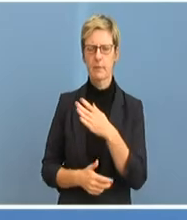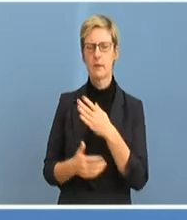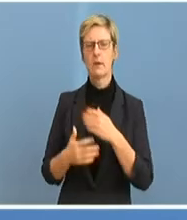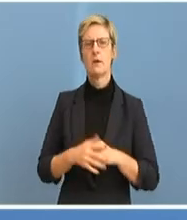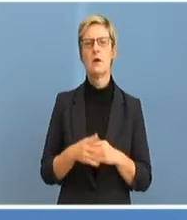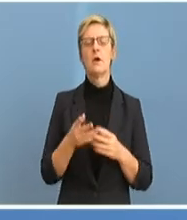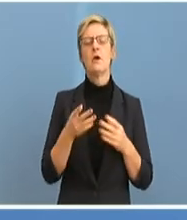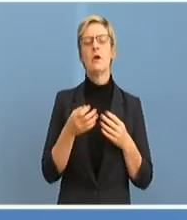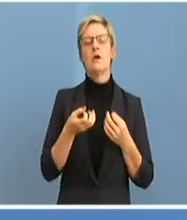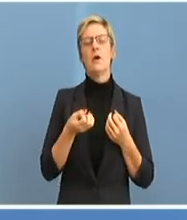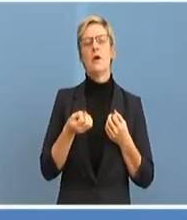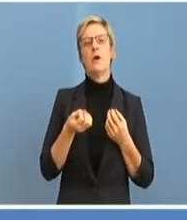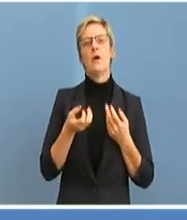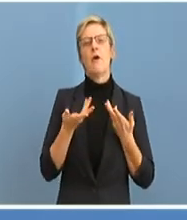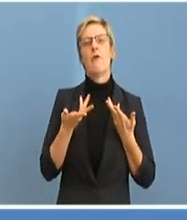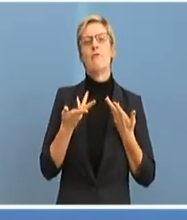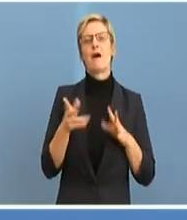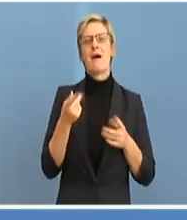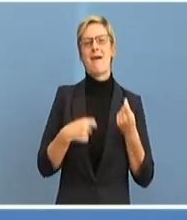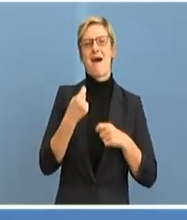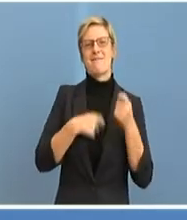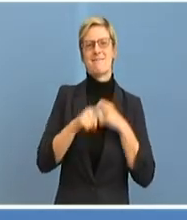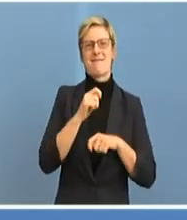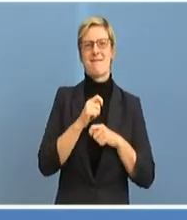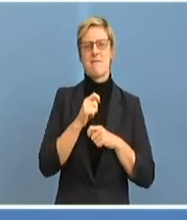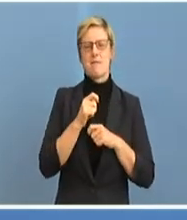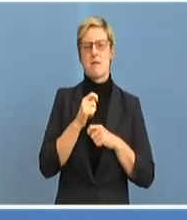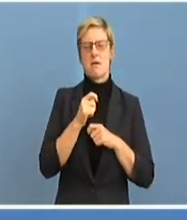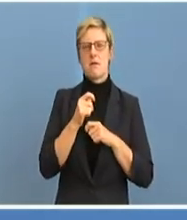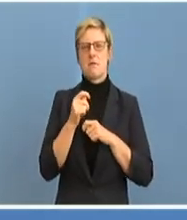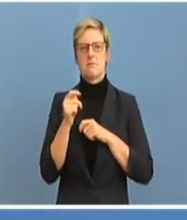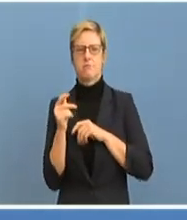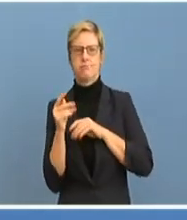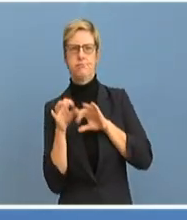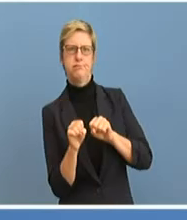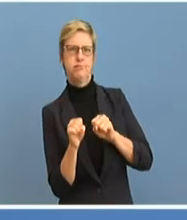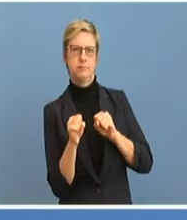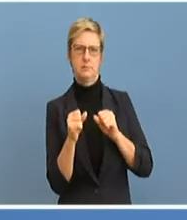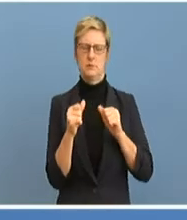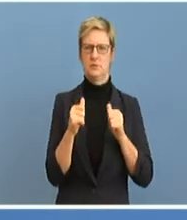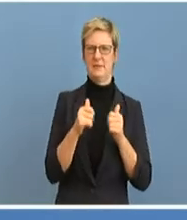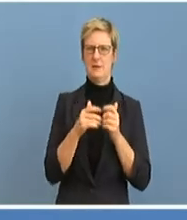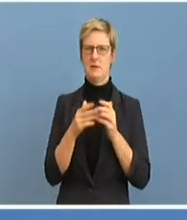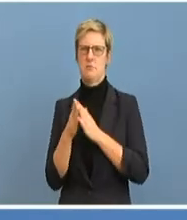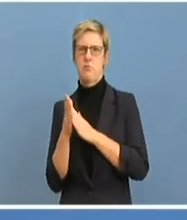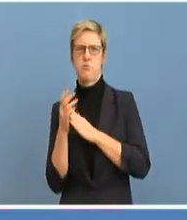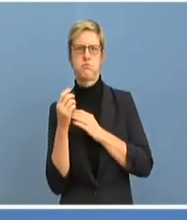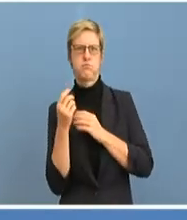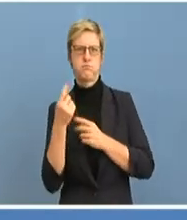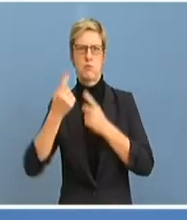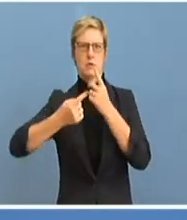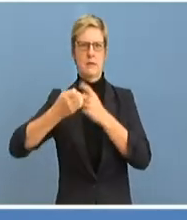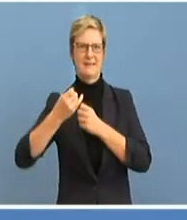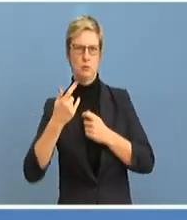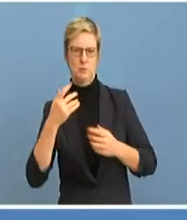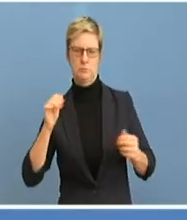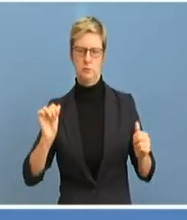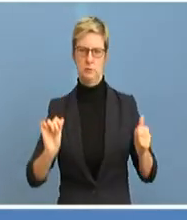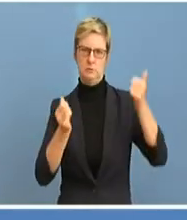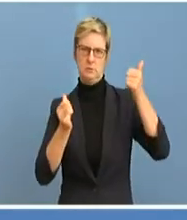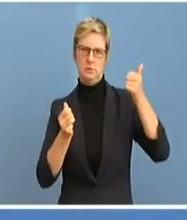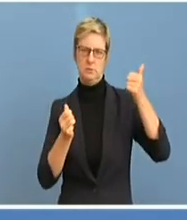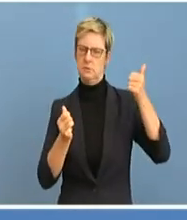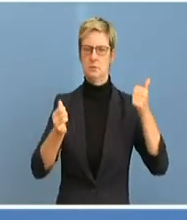von Protektionismus vorzieht. Und wie Sie es wissen und wie auch Herr Fichtner gerade gesagt hat, gibt es in diesem